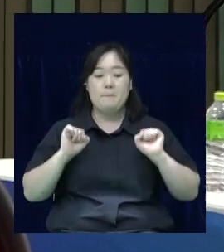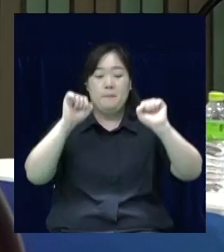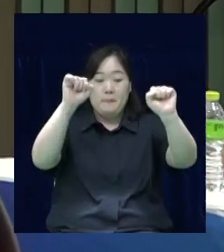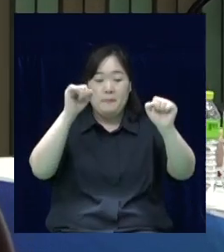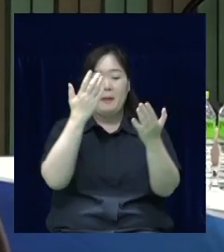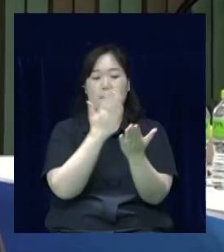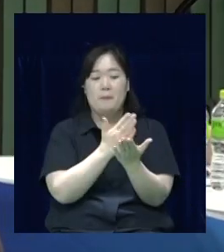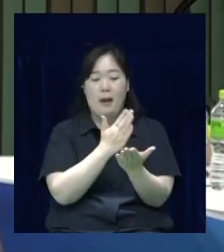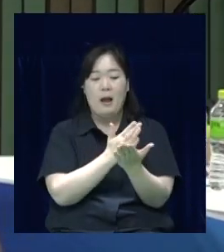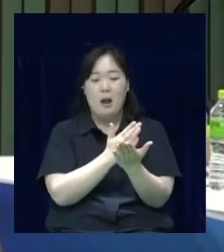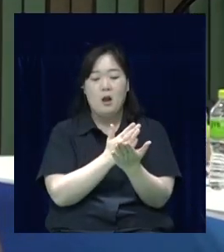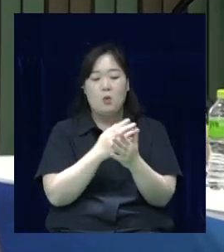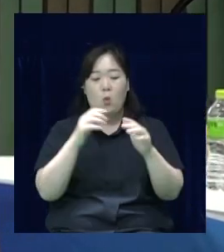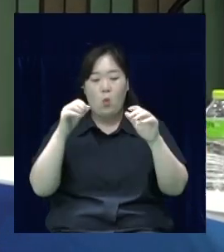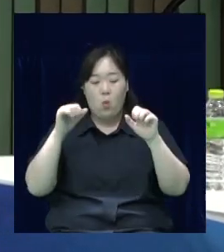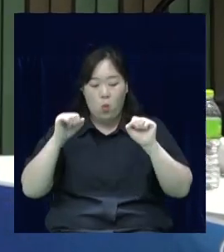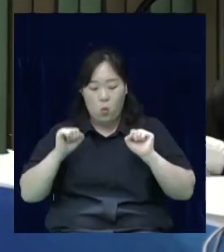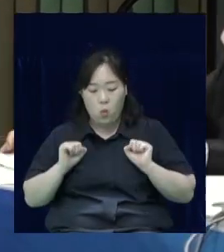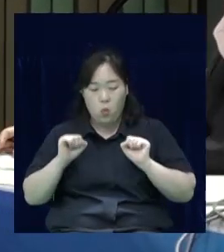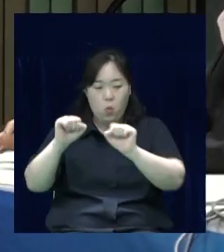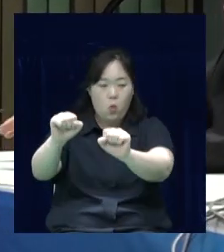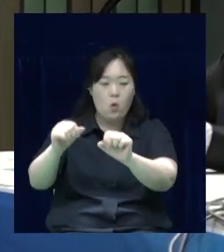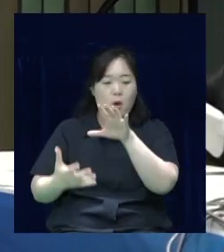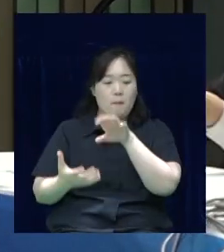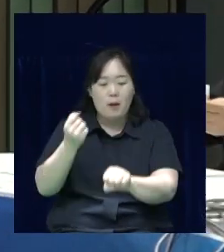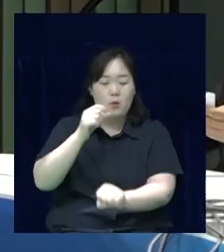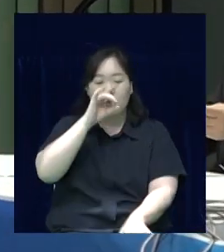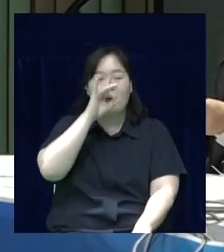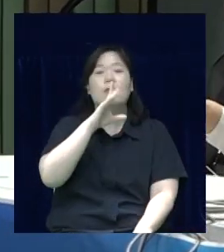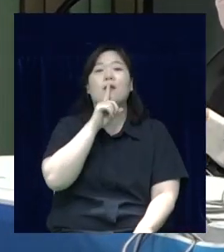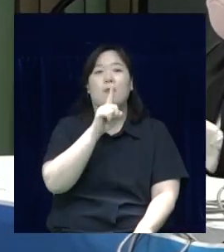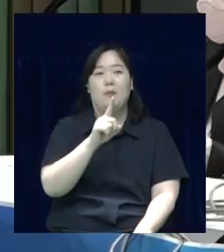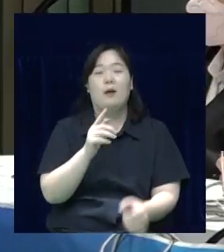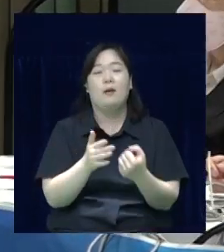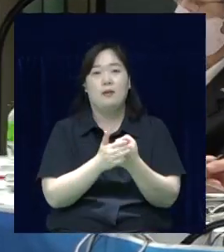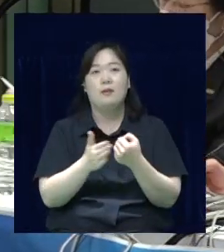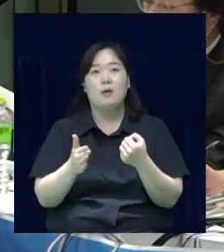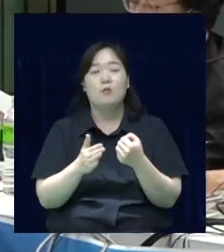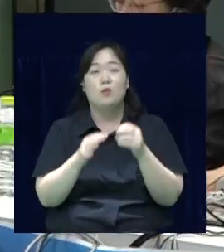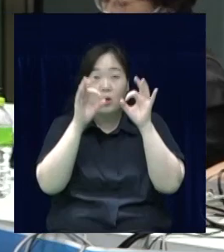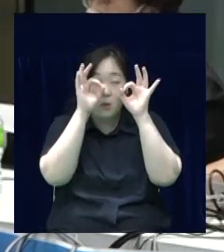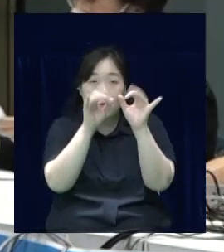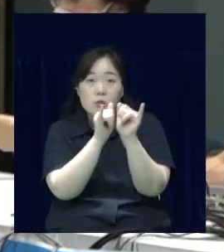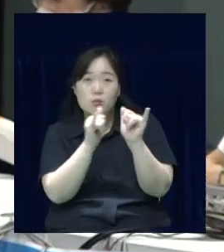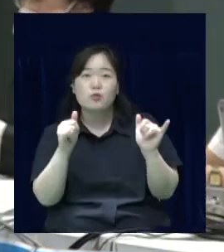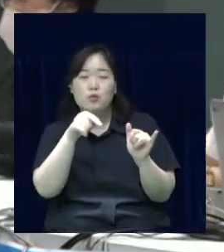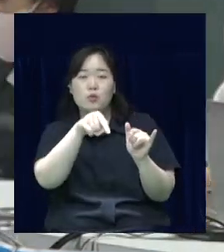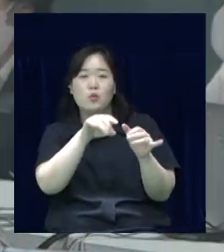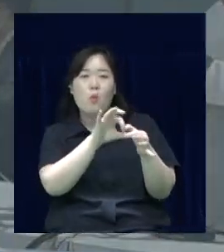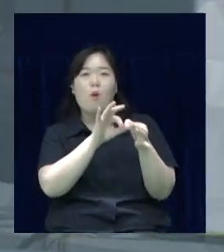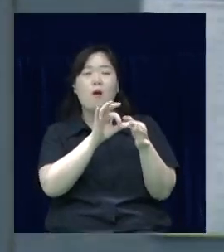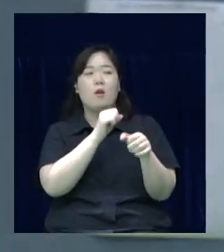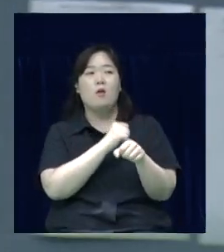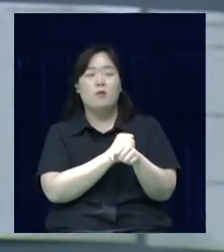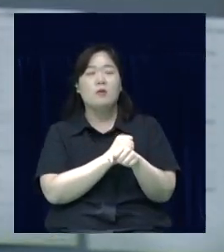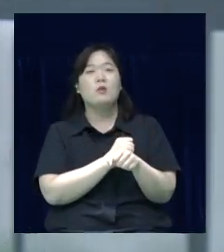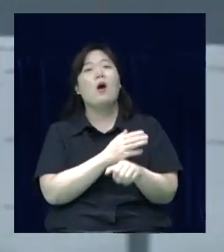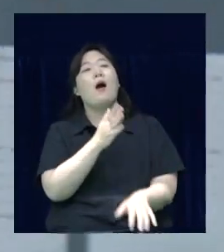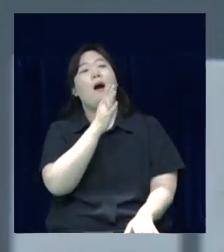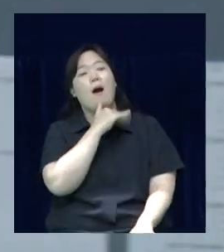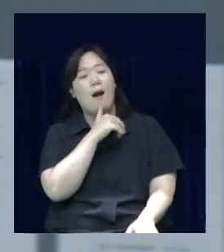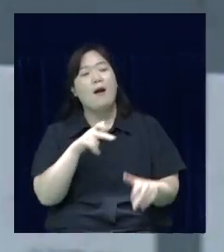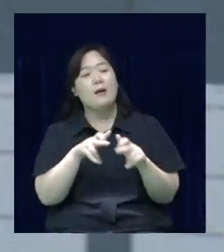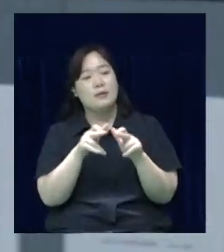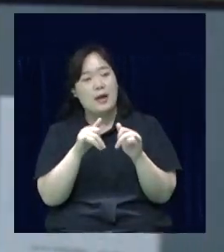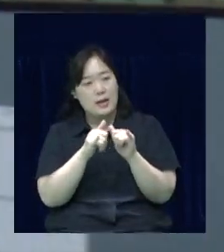또 실격 처리가 좀 자주 이루어진다라고 맞습니다. 말씀을 해주셨기 예. 때문에 보시는 분들도 좀 이런 부분을 들으면서 아, 장애인 예. 역도는 이런 식으로